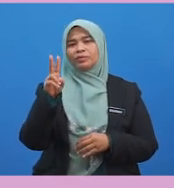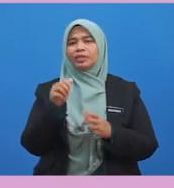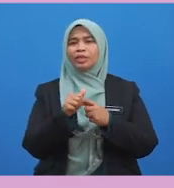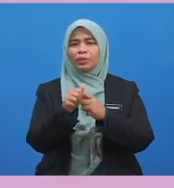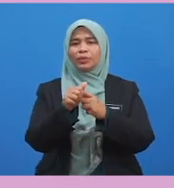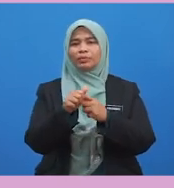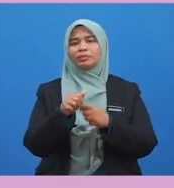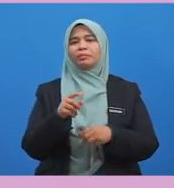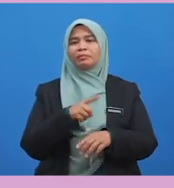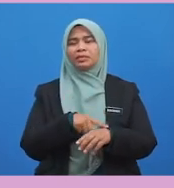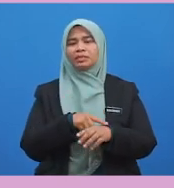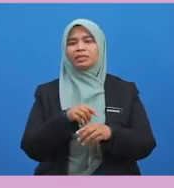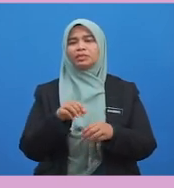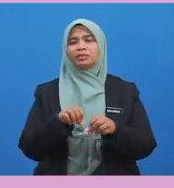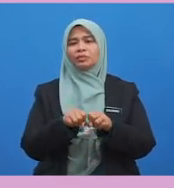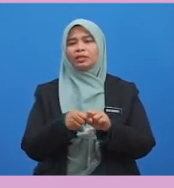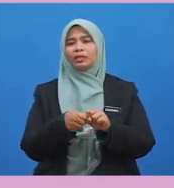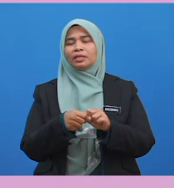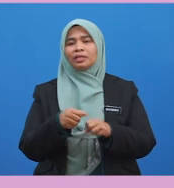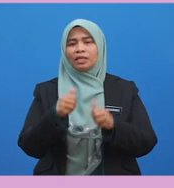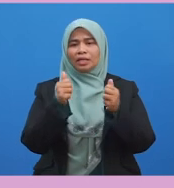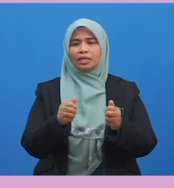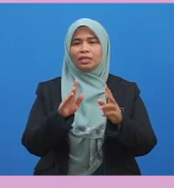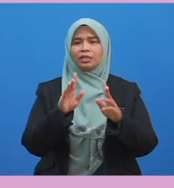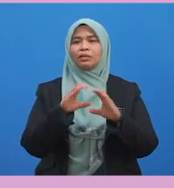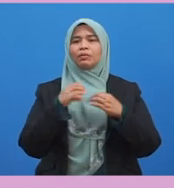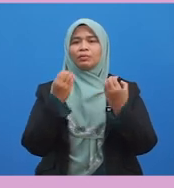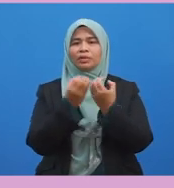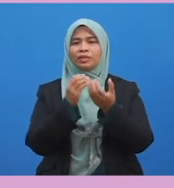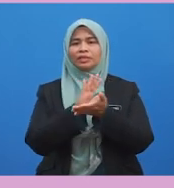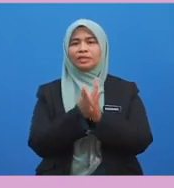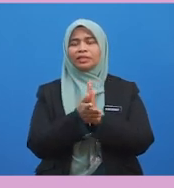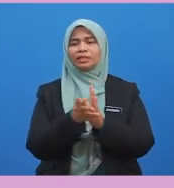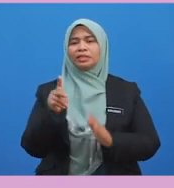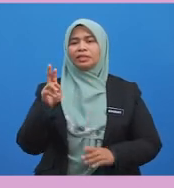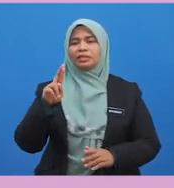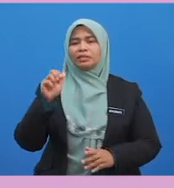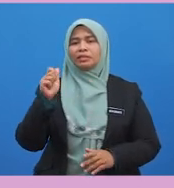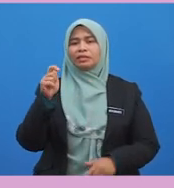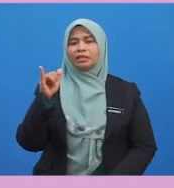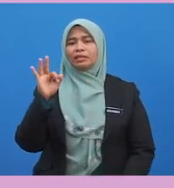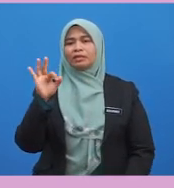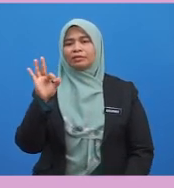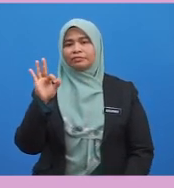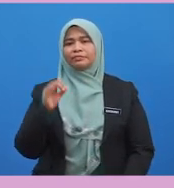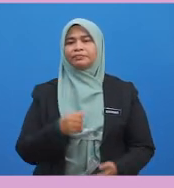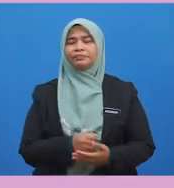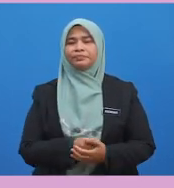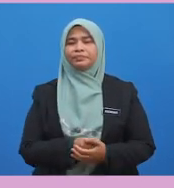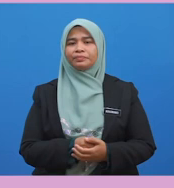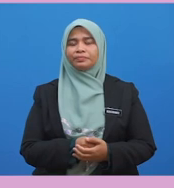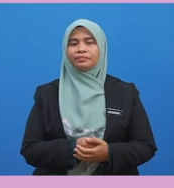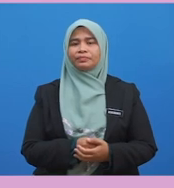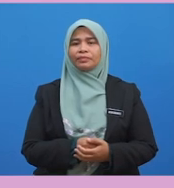Tempat kosong kedua, mengikut had masa agar ahli kumpulan menjadi kreatif dan